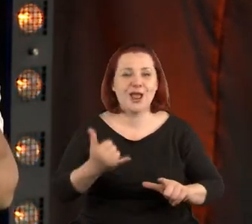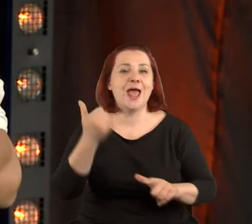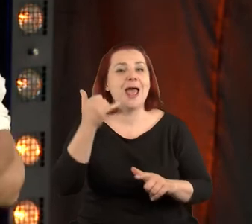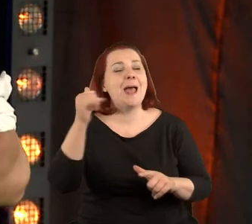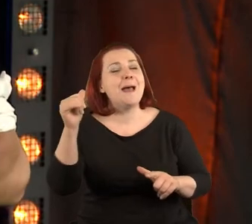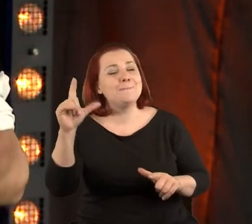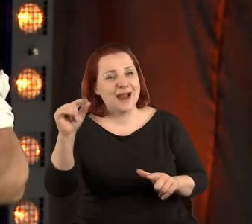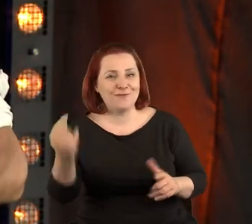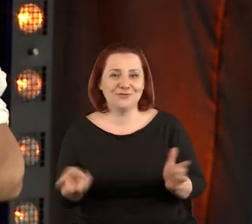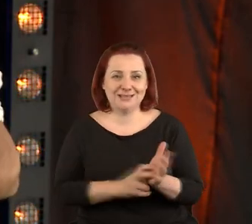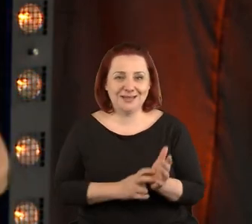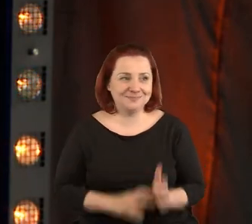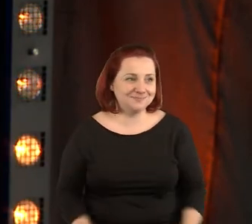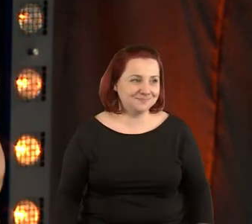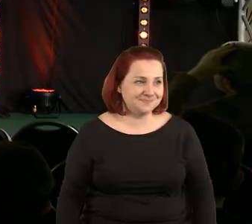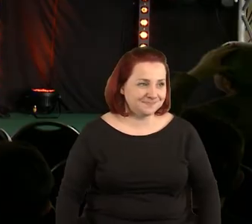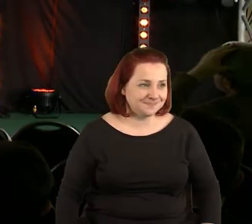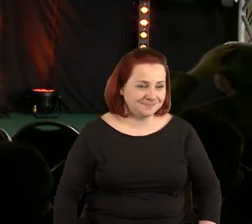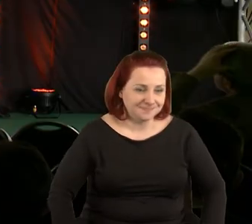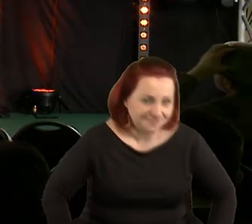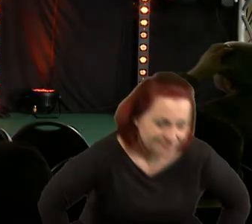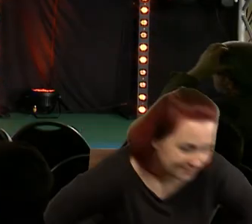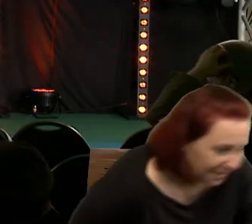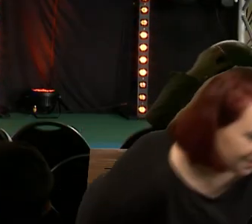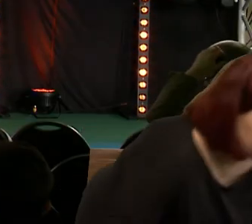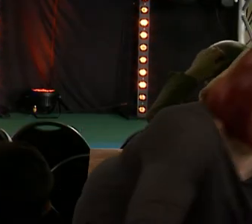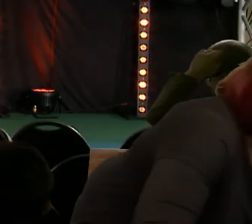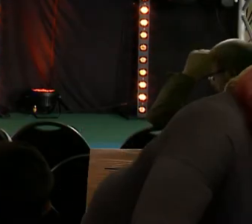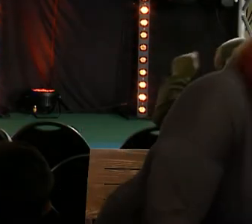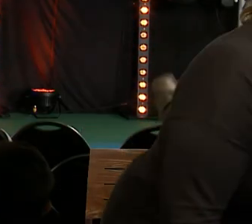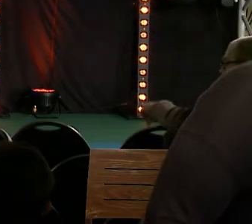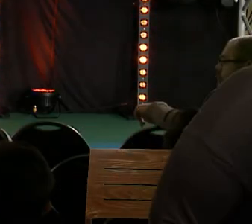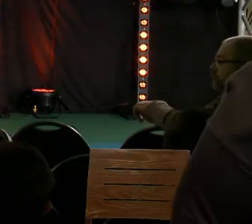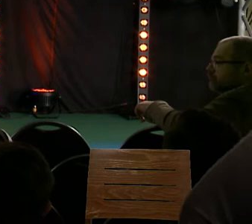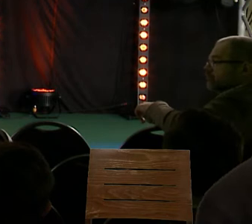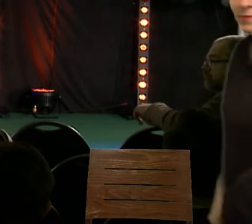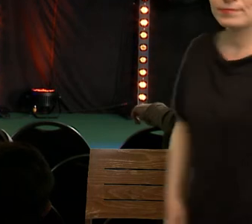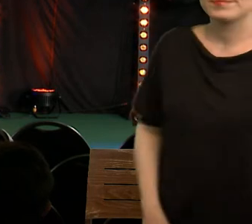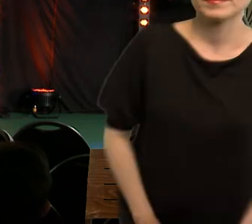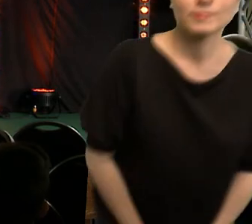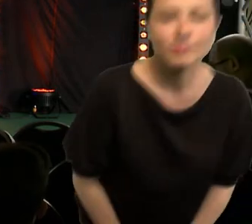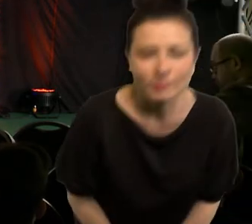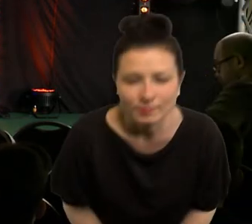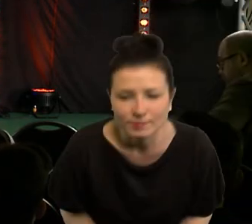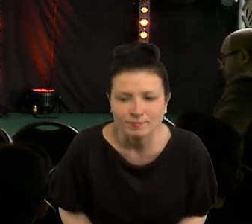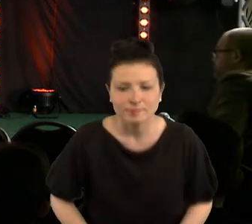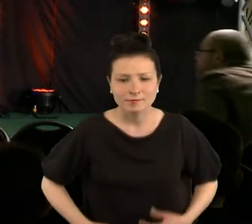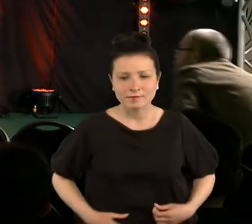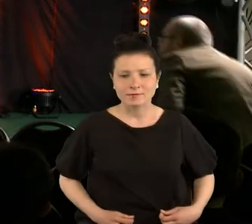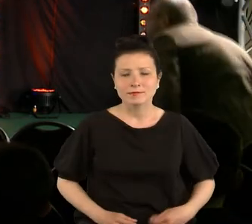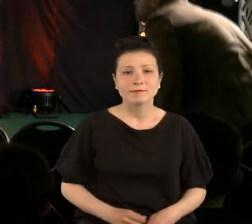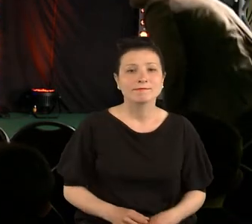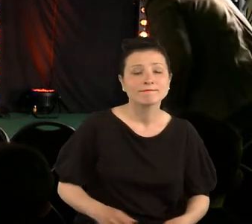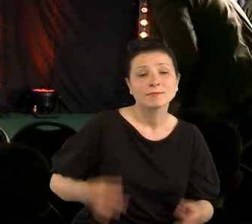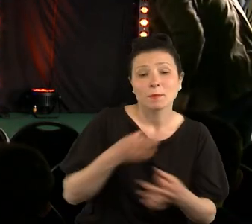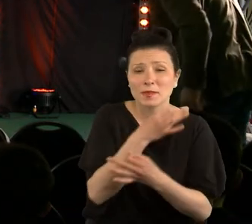wstaję rano. Dobrze, to jest czas na pytania jeszcze. Kto chciałby zadać jakieś pytanie? A może już